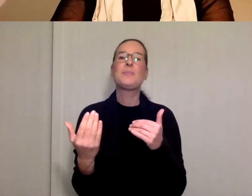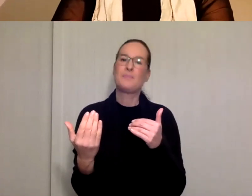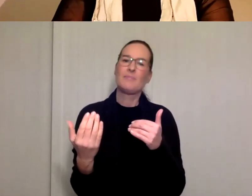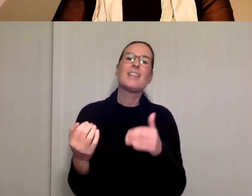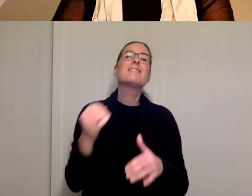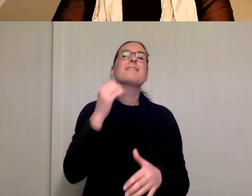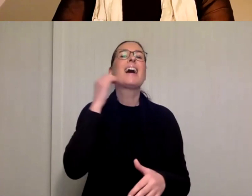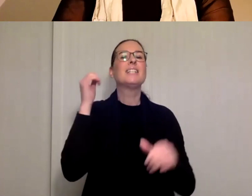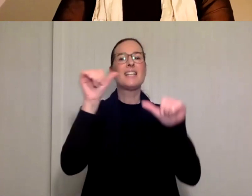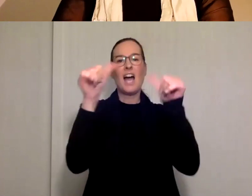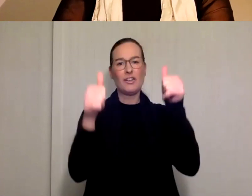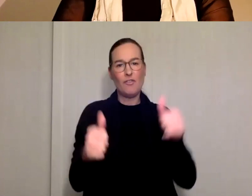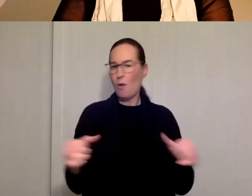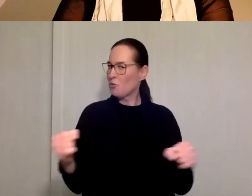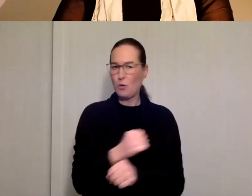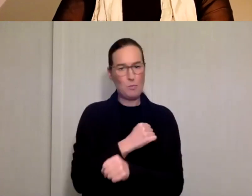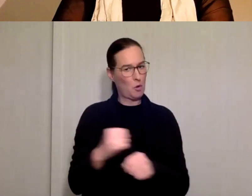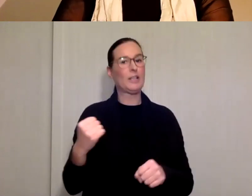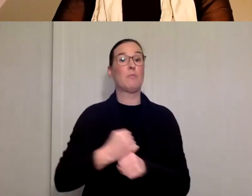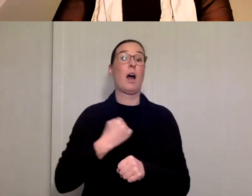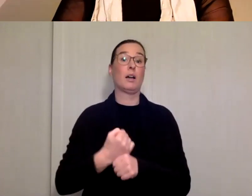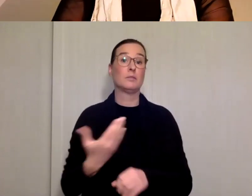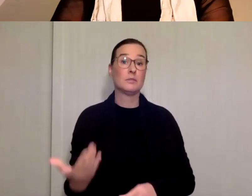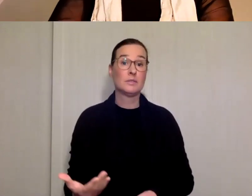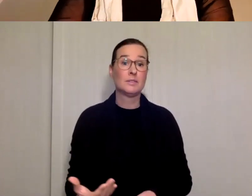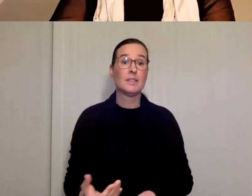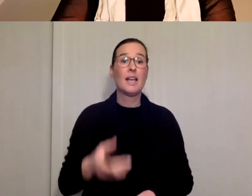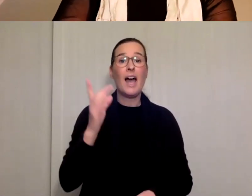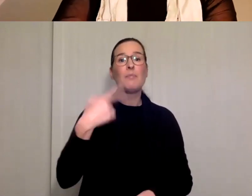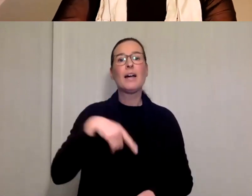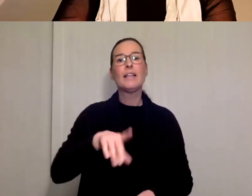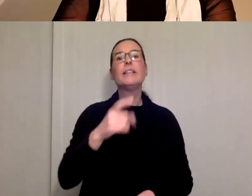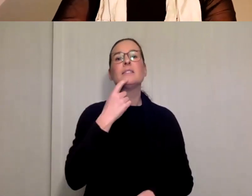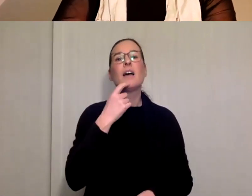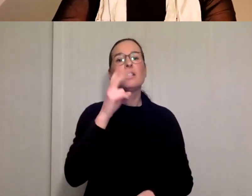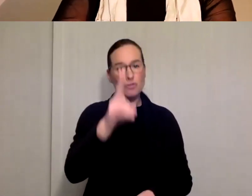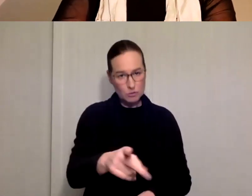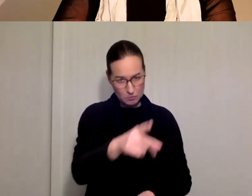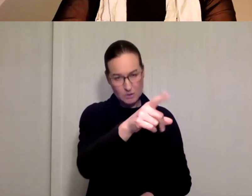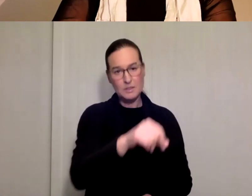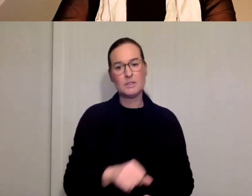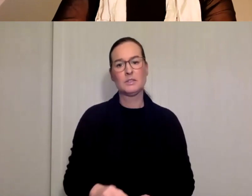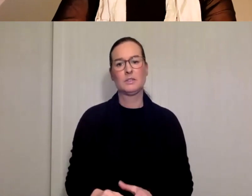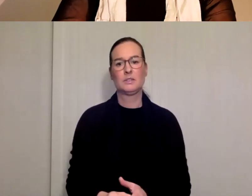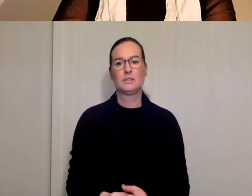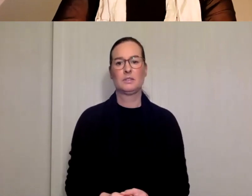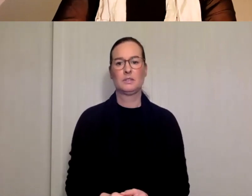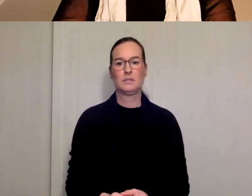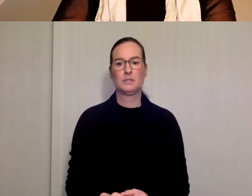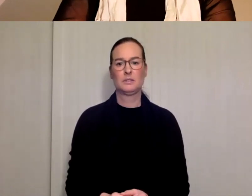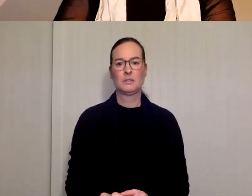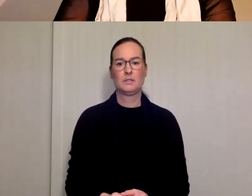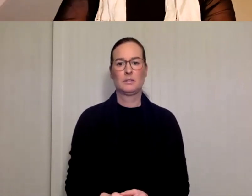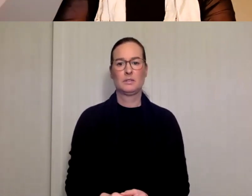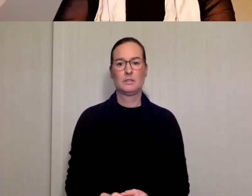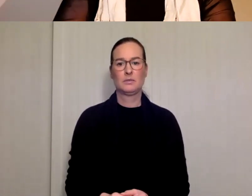radikale Form eben unmöglich machen. Aber in der Sache würde ich Ihnen da vollkommen recht geben. So strikt